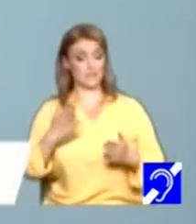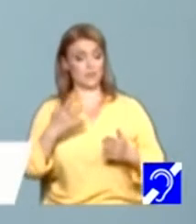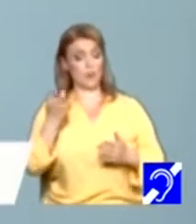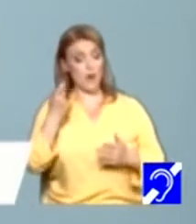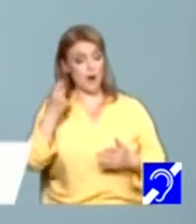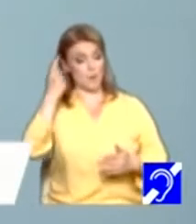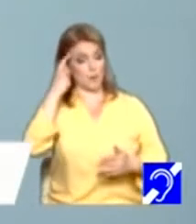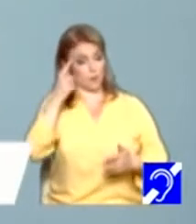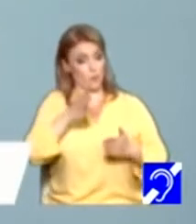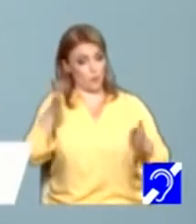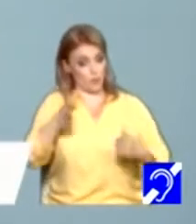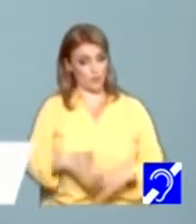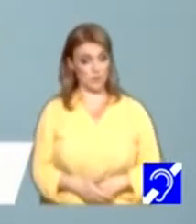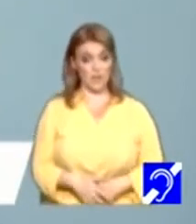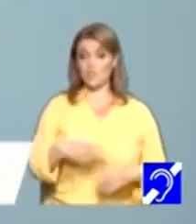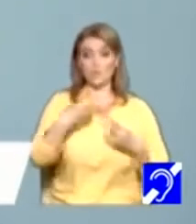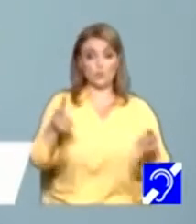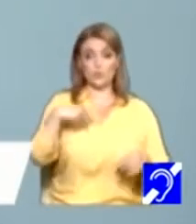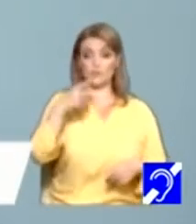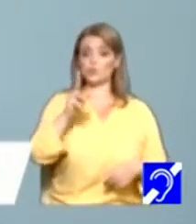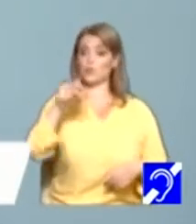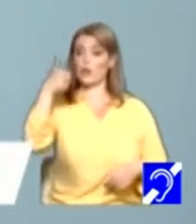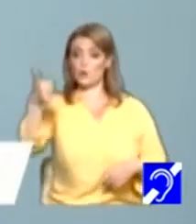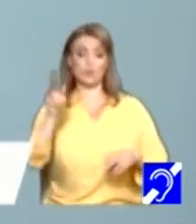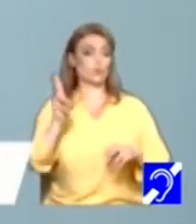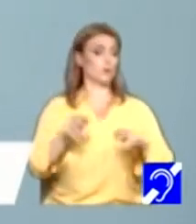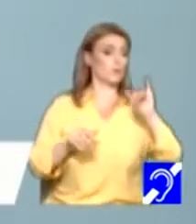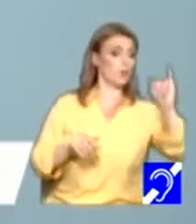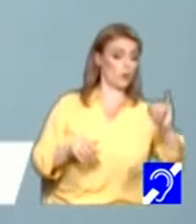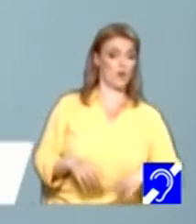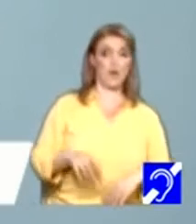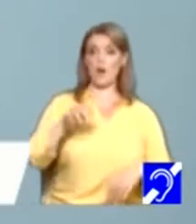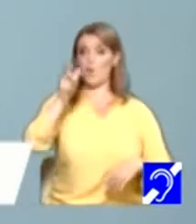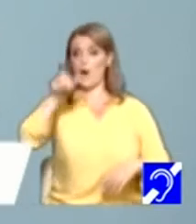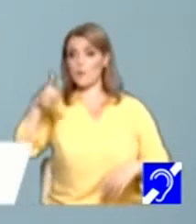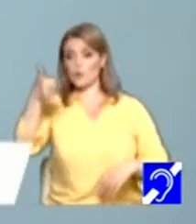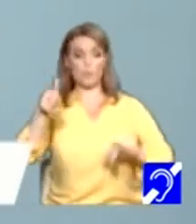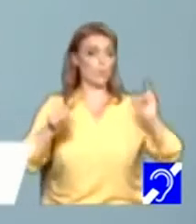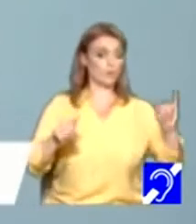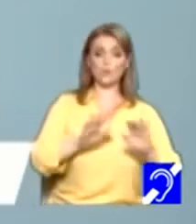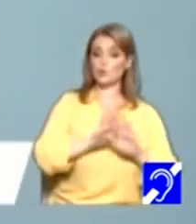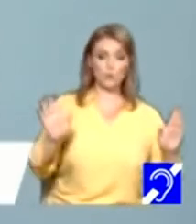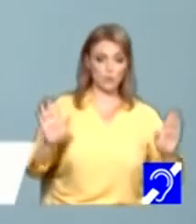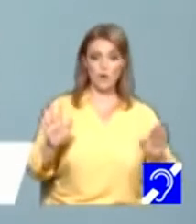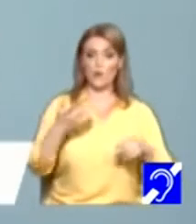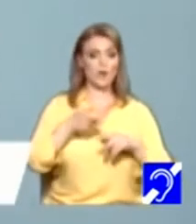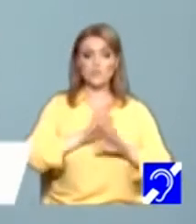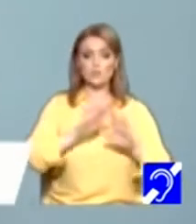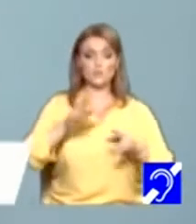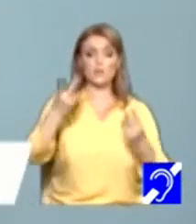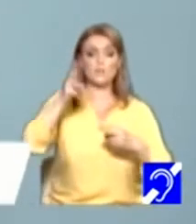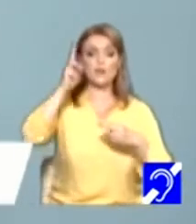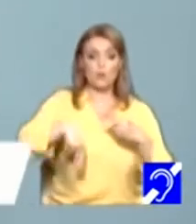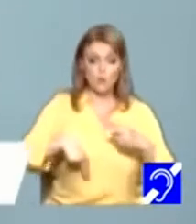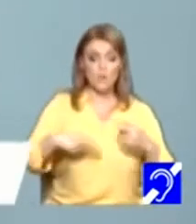Să nu spunem că cineva este rău, cineva este mai bun. Oameni buni, oameni rei, nu-i sloganul care vine va uni. Trebuie să